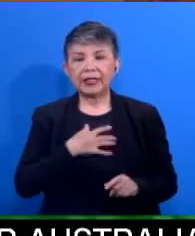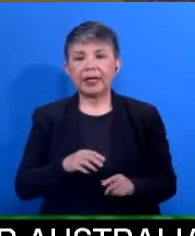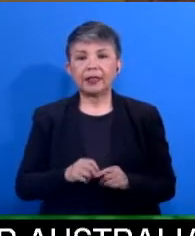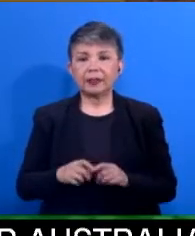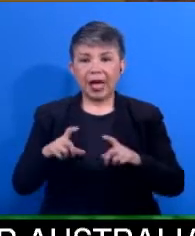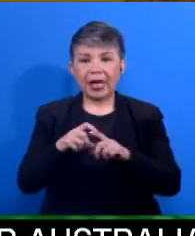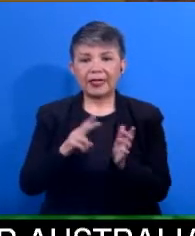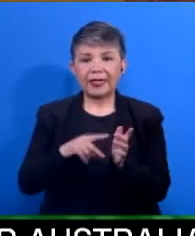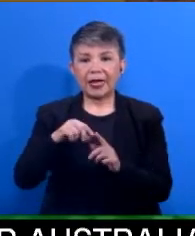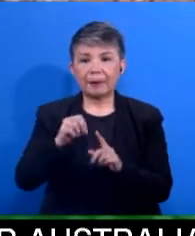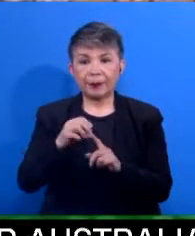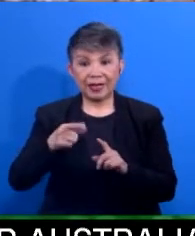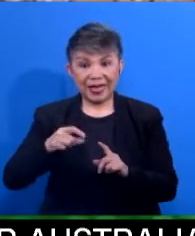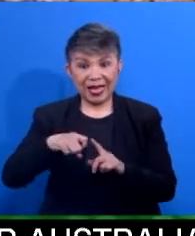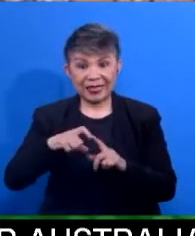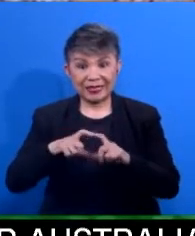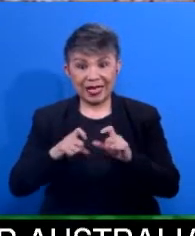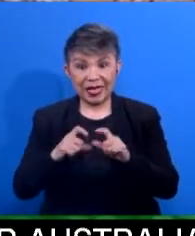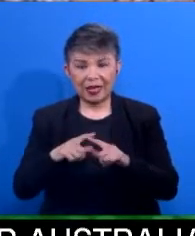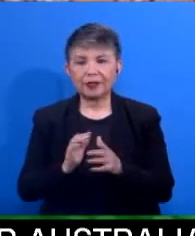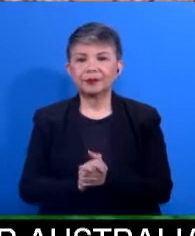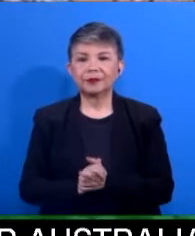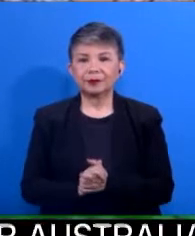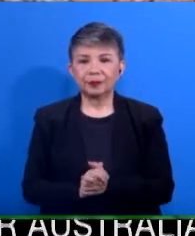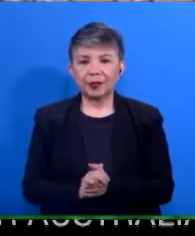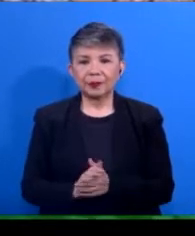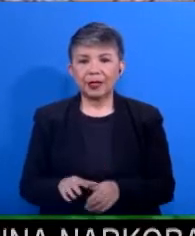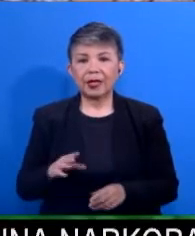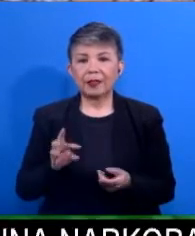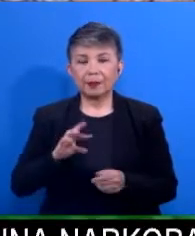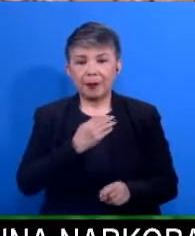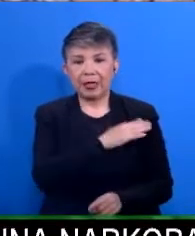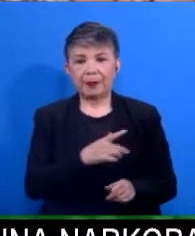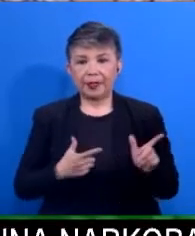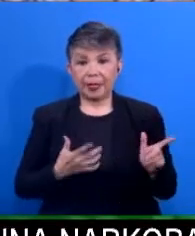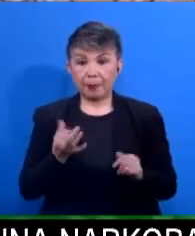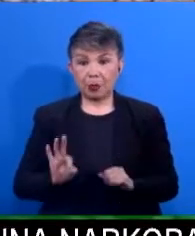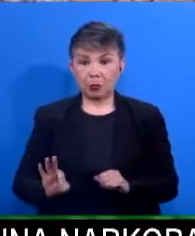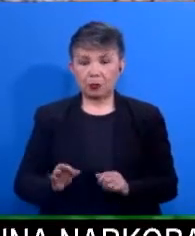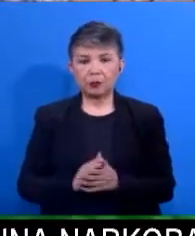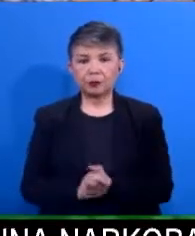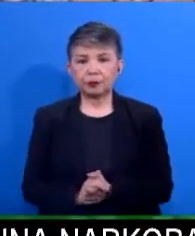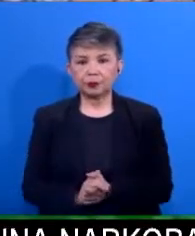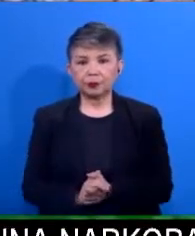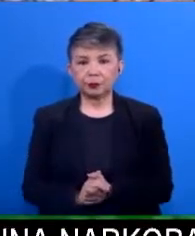TNI Andika Perkasa SEMA MSC sebagai Panglima TNI.